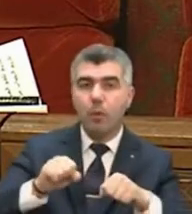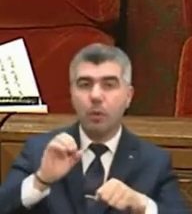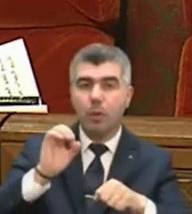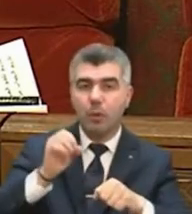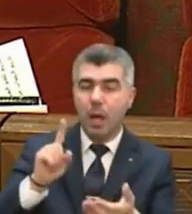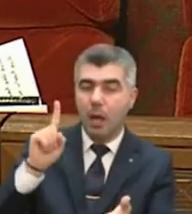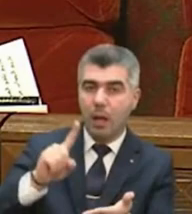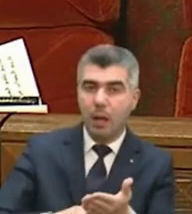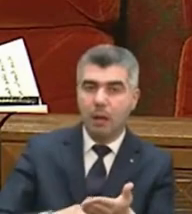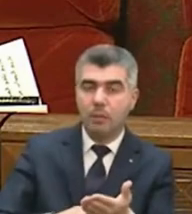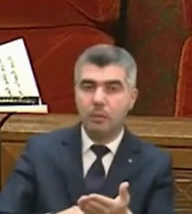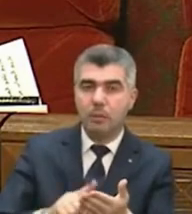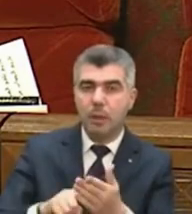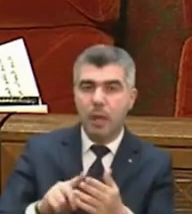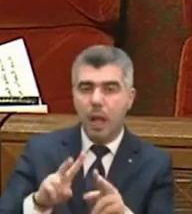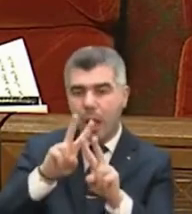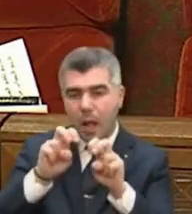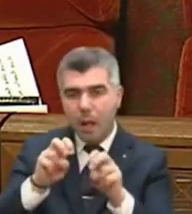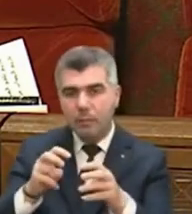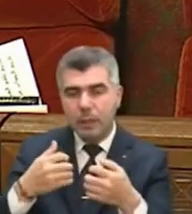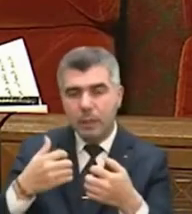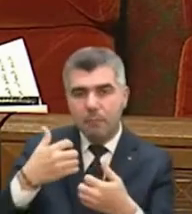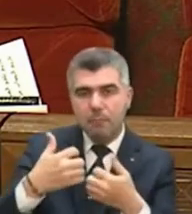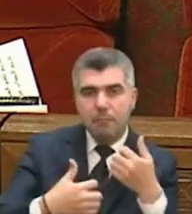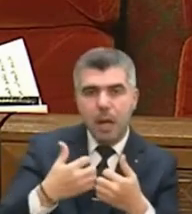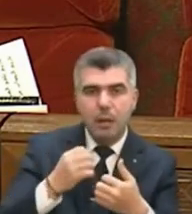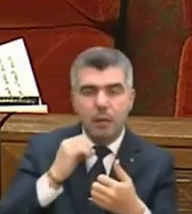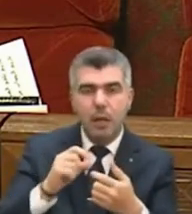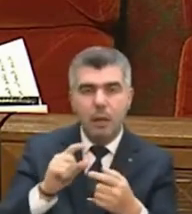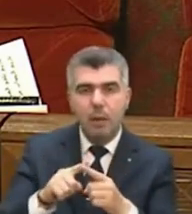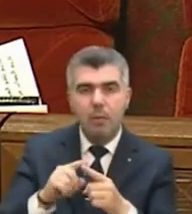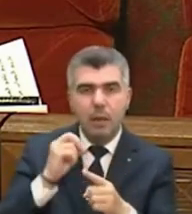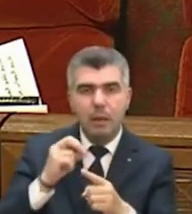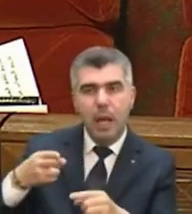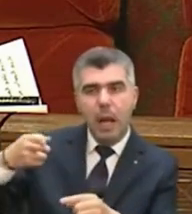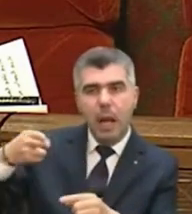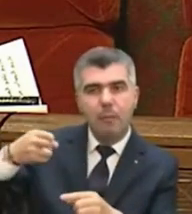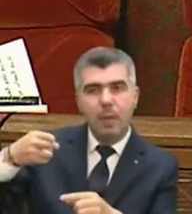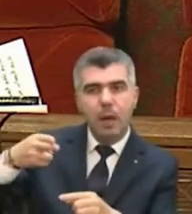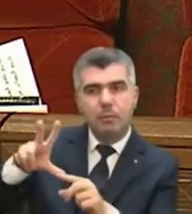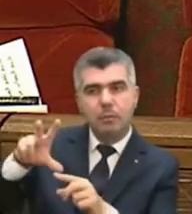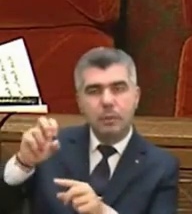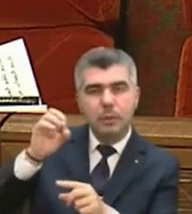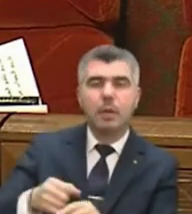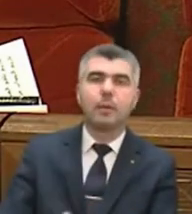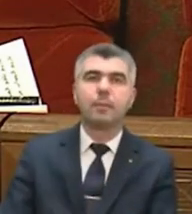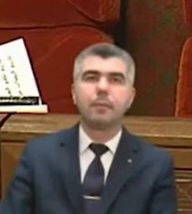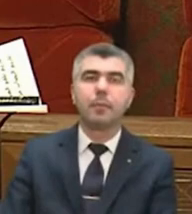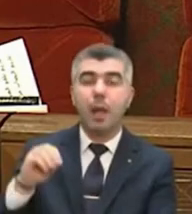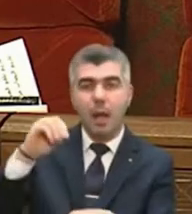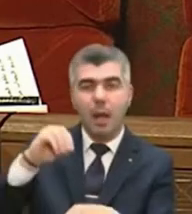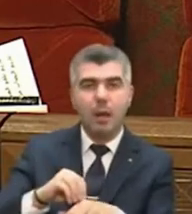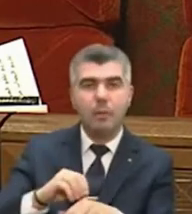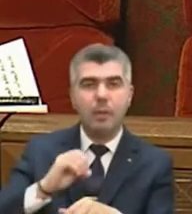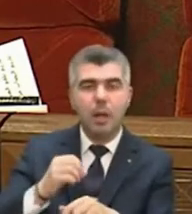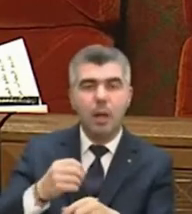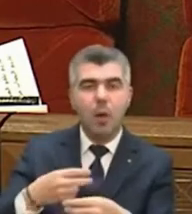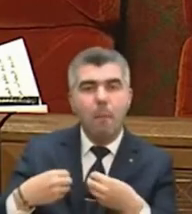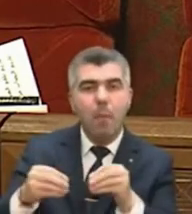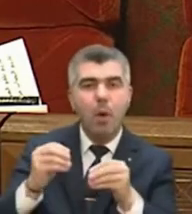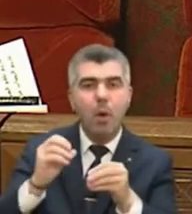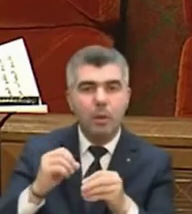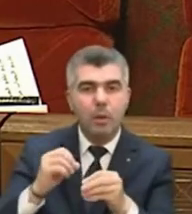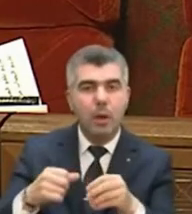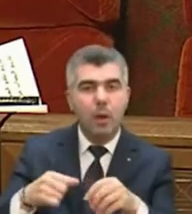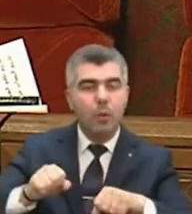تحضير لتفعيل مراقبة الدراجات النارية بواسطة الرادارات الثابتة، وأخيرا تعزيز المراقبة على موزعي وبائعي